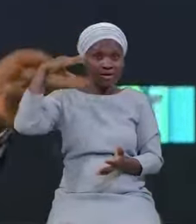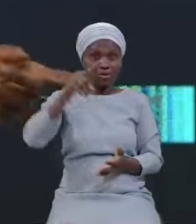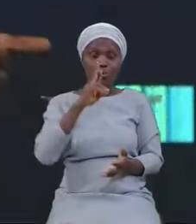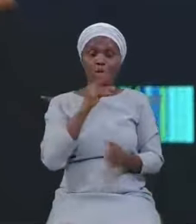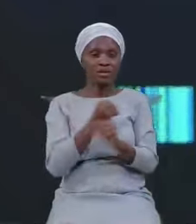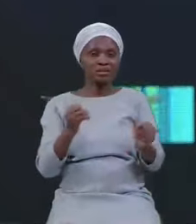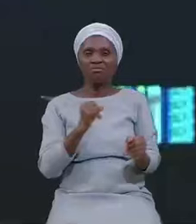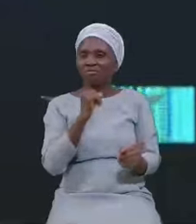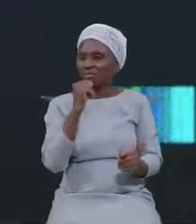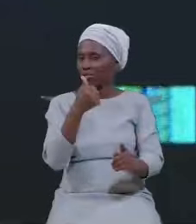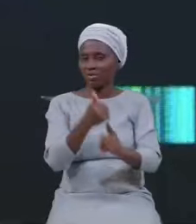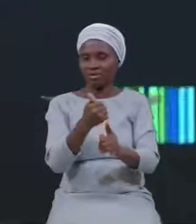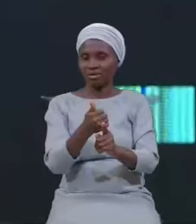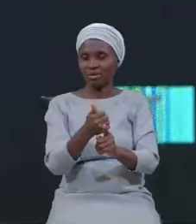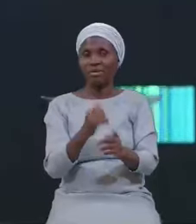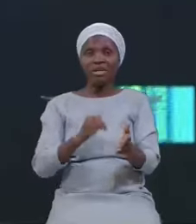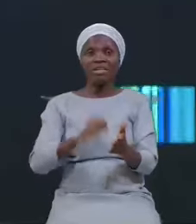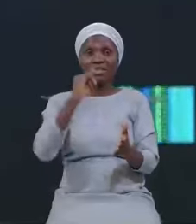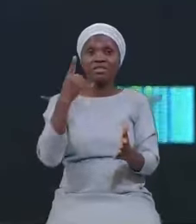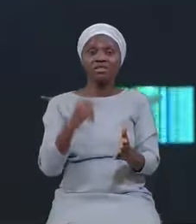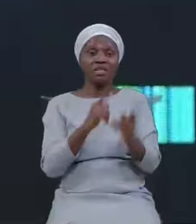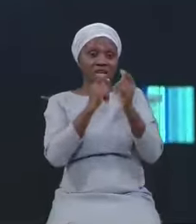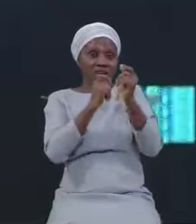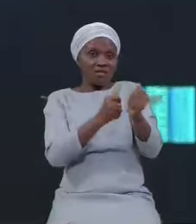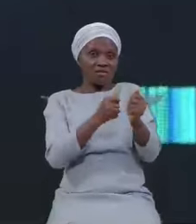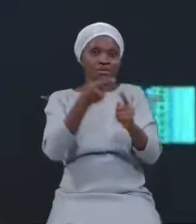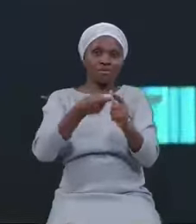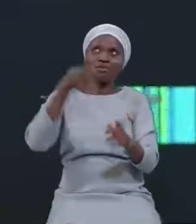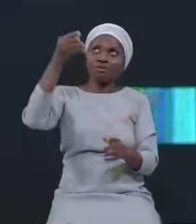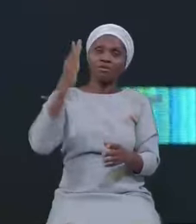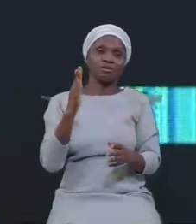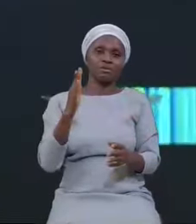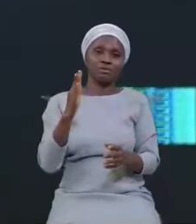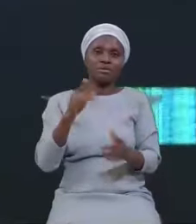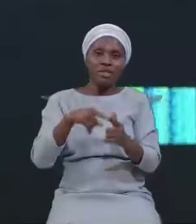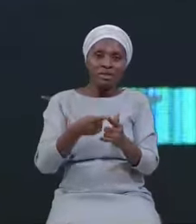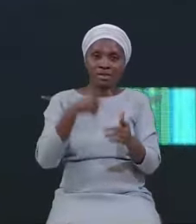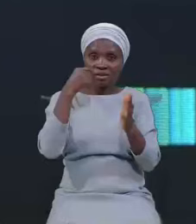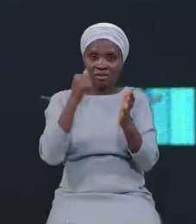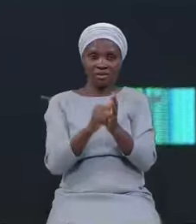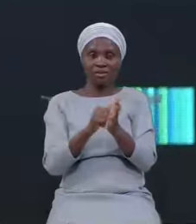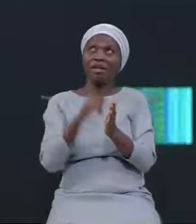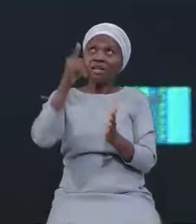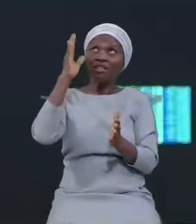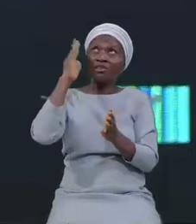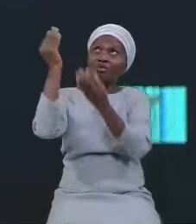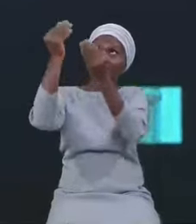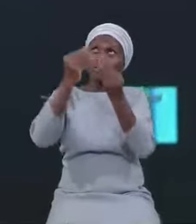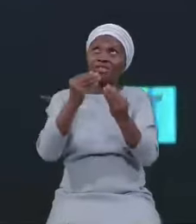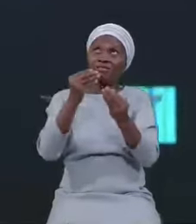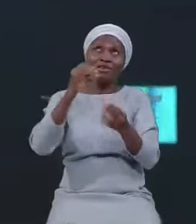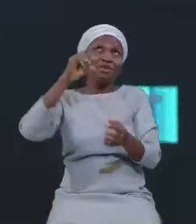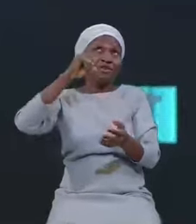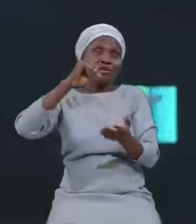don de Dieu. Et on dit, il apportera la gloire radieuse, la gloire